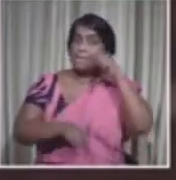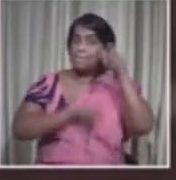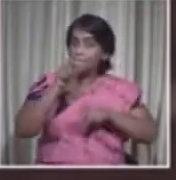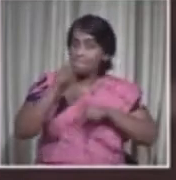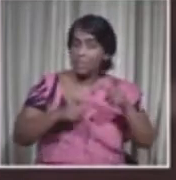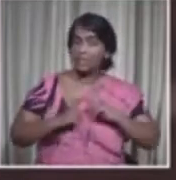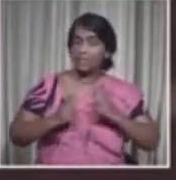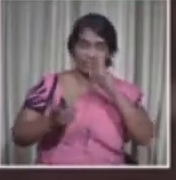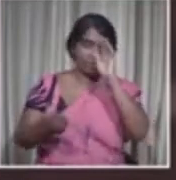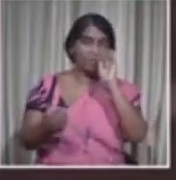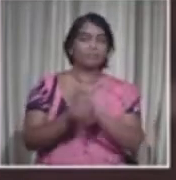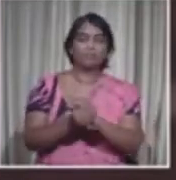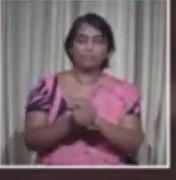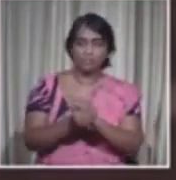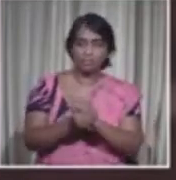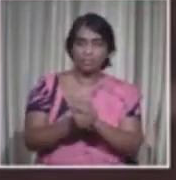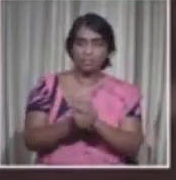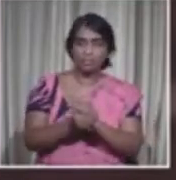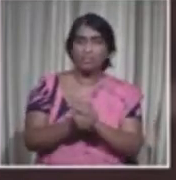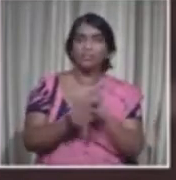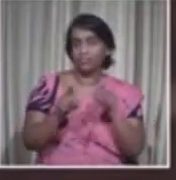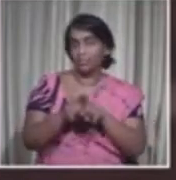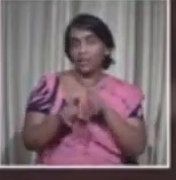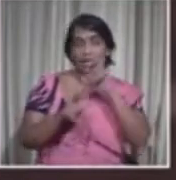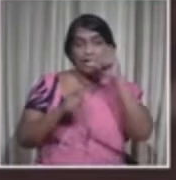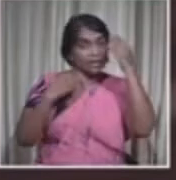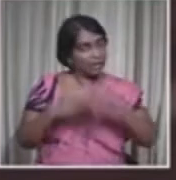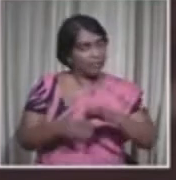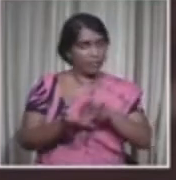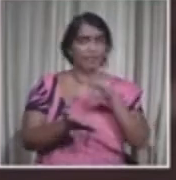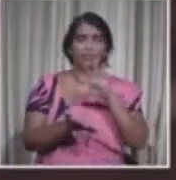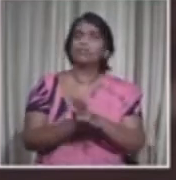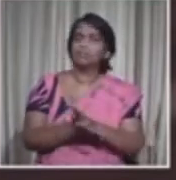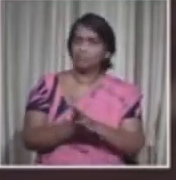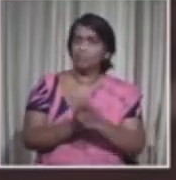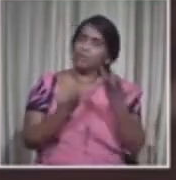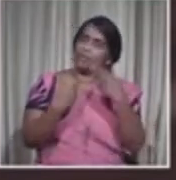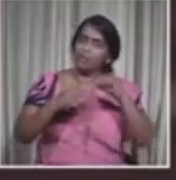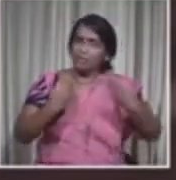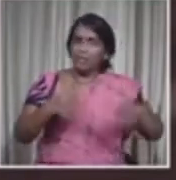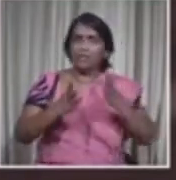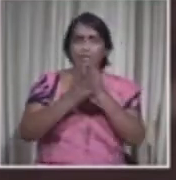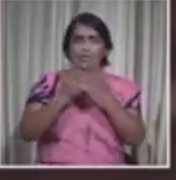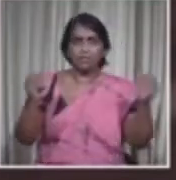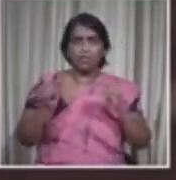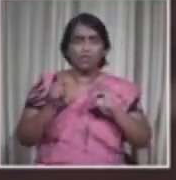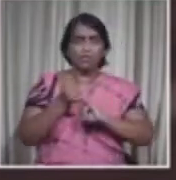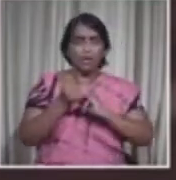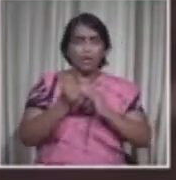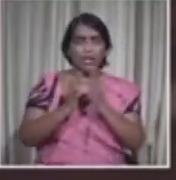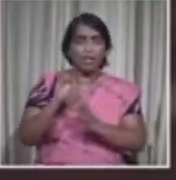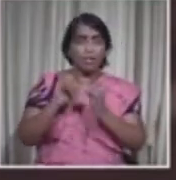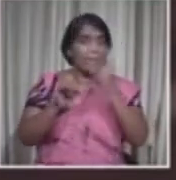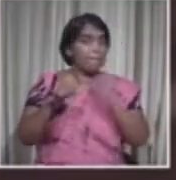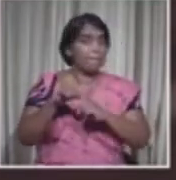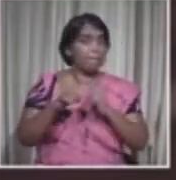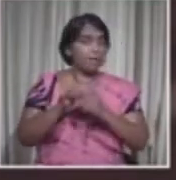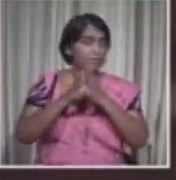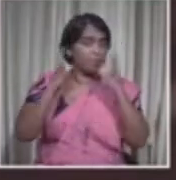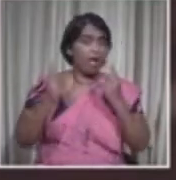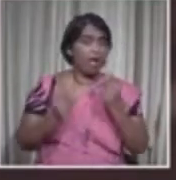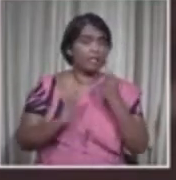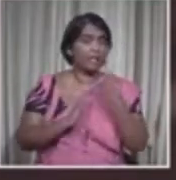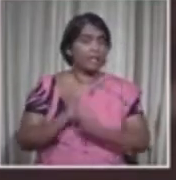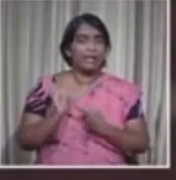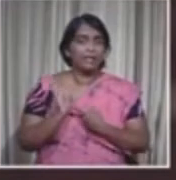ජීවිත ආරක්ෂා කරගත්තේ ඒක අපි කියන්නේ ඇඳිරි නීතිය දැම්මා ඒවයිවත් කරුවා සුවන්දර මන්ත්‍රීතුමාට තියෙන ලොකු ප්‍රශ්නයක් හදිසි නීතිය